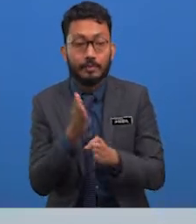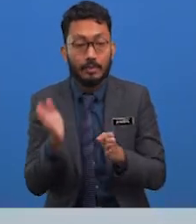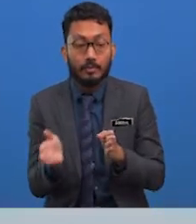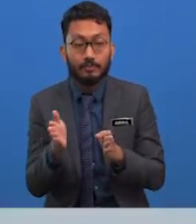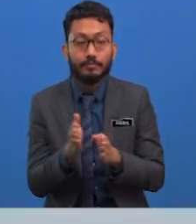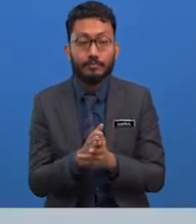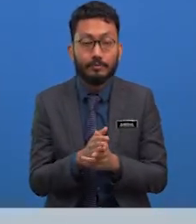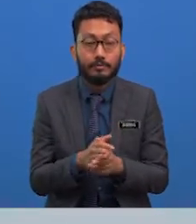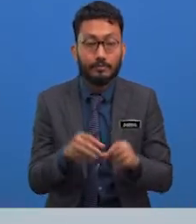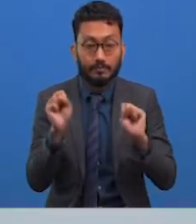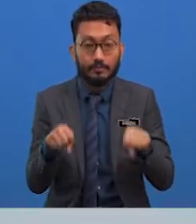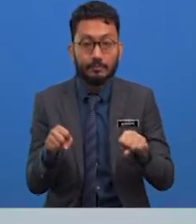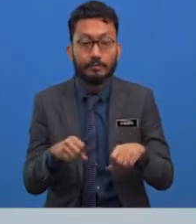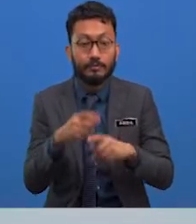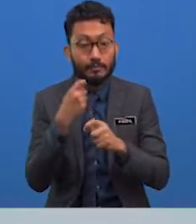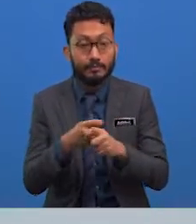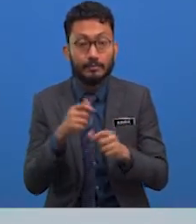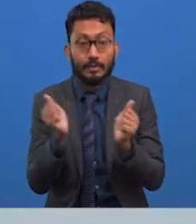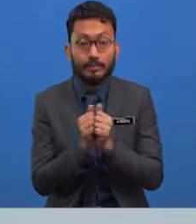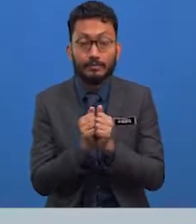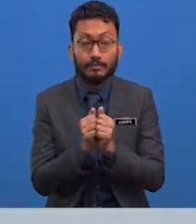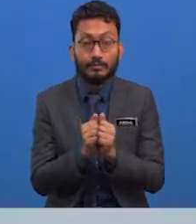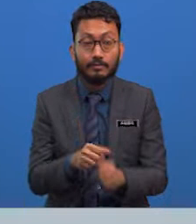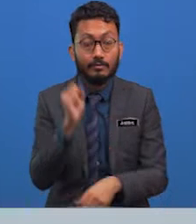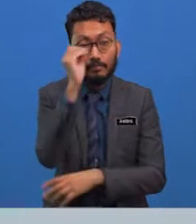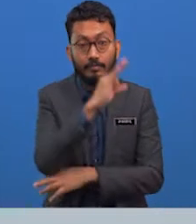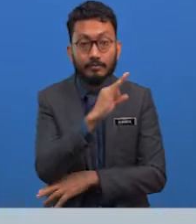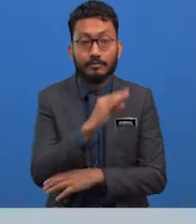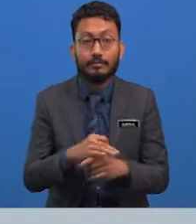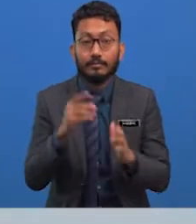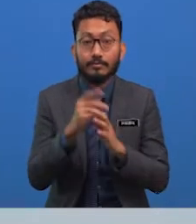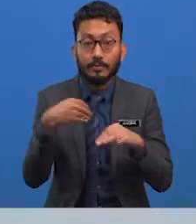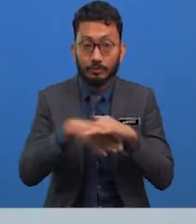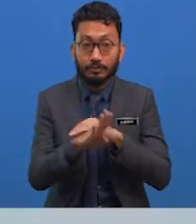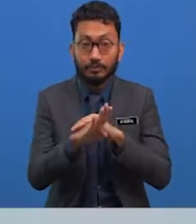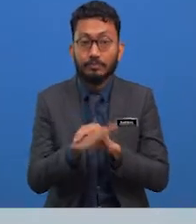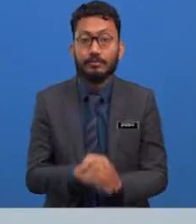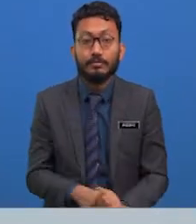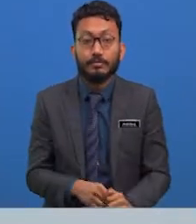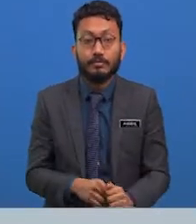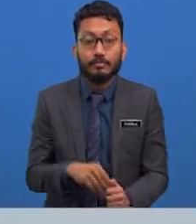B dan C pula boleh ditentukan menggunakan ciri sudut pedalaman.